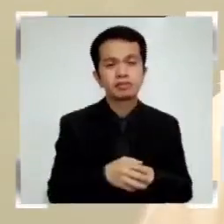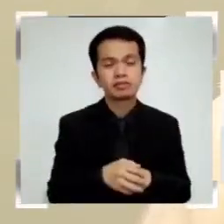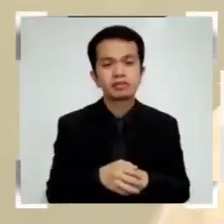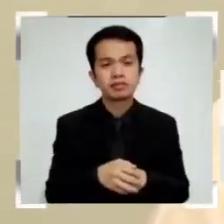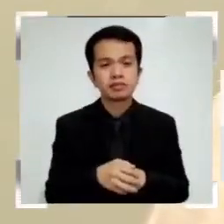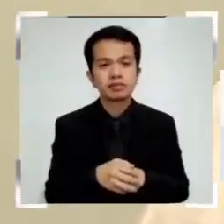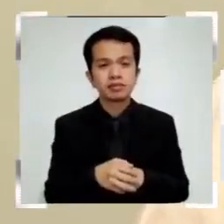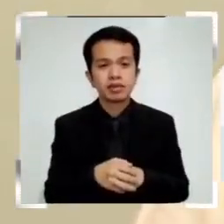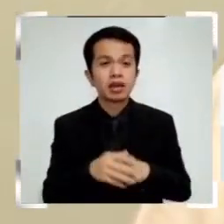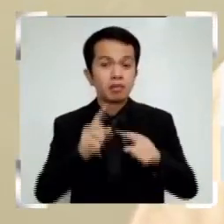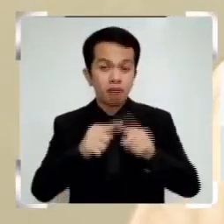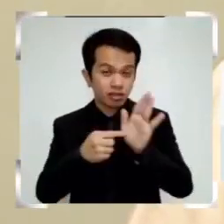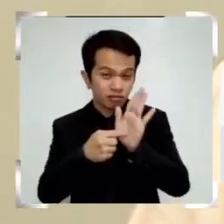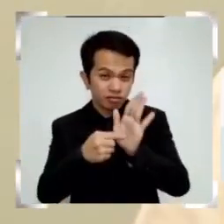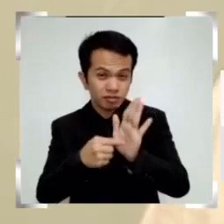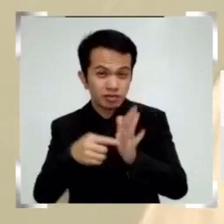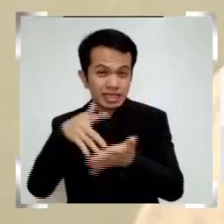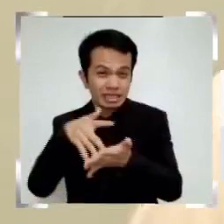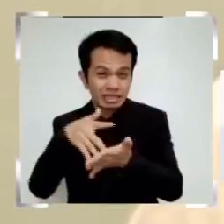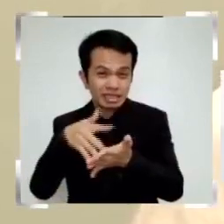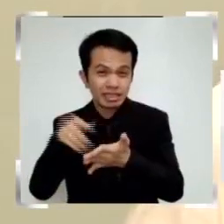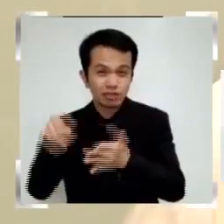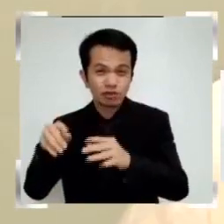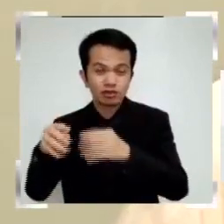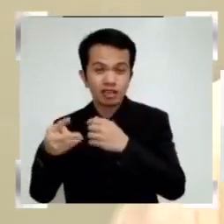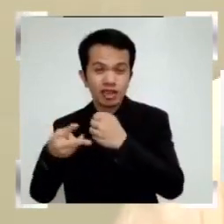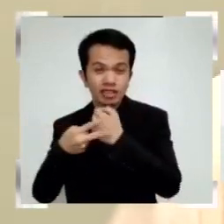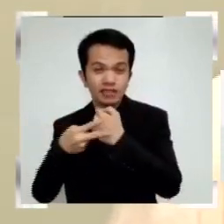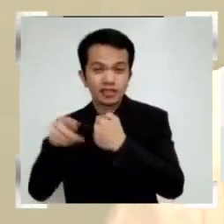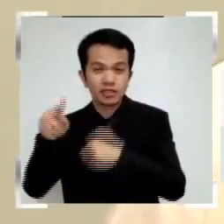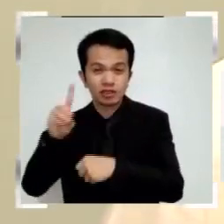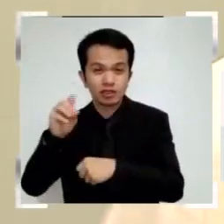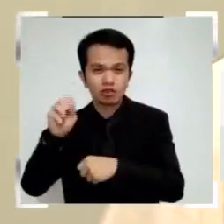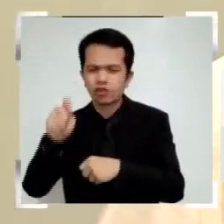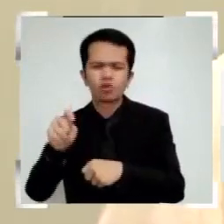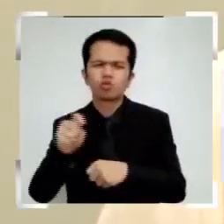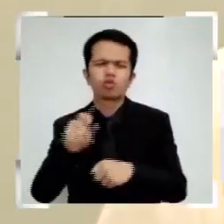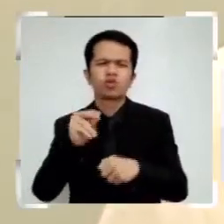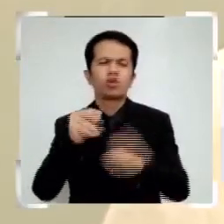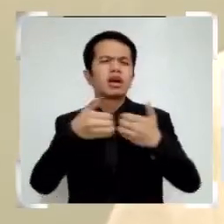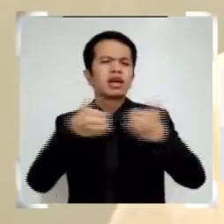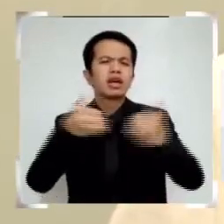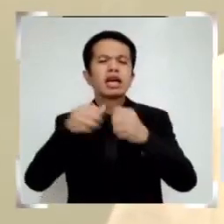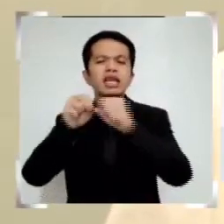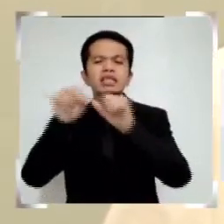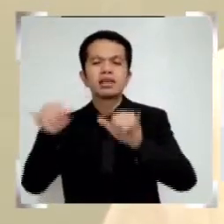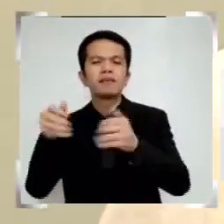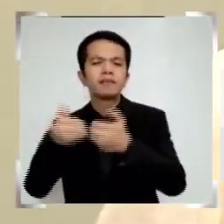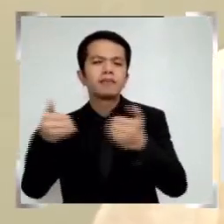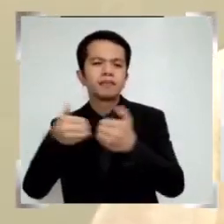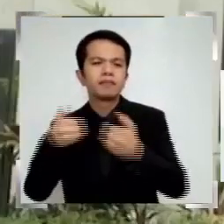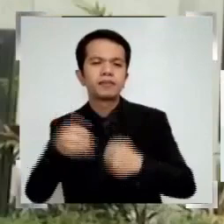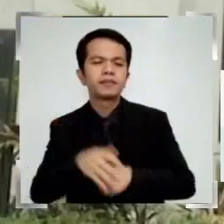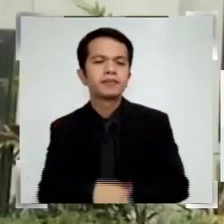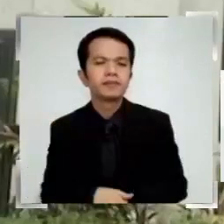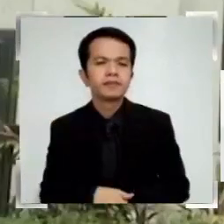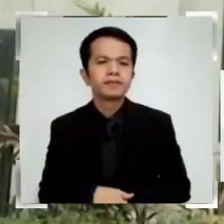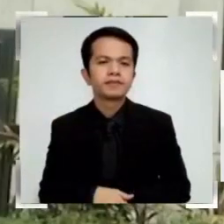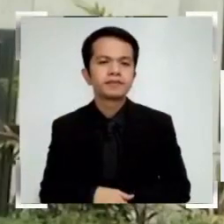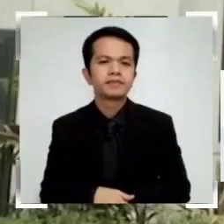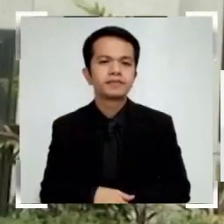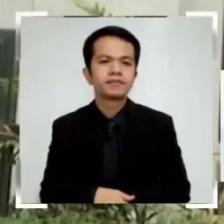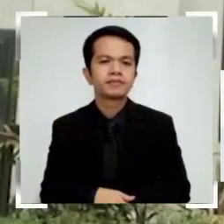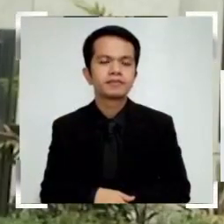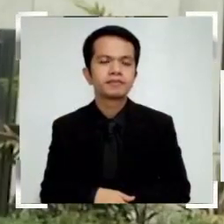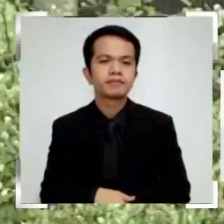DOST? Hindi, kasi wala yun eh. It's a system that was separated from our own system. Gayunman,